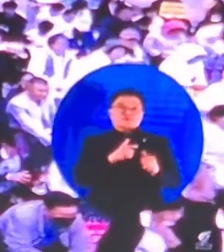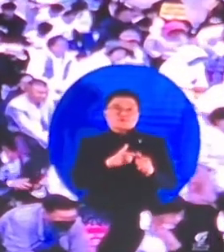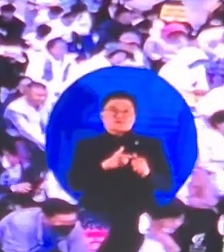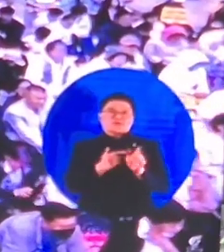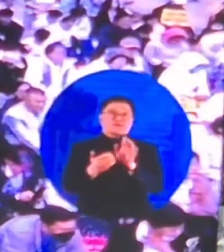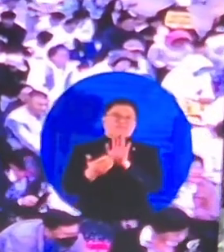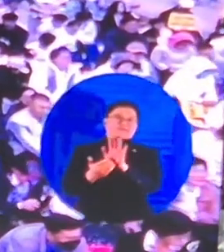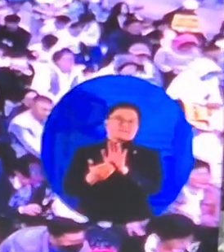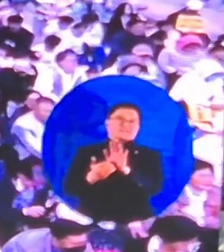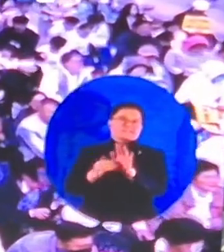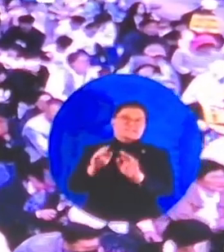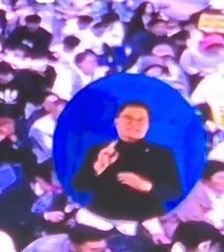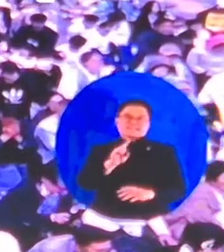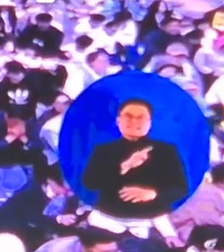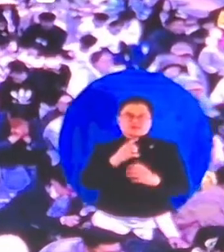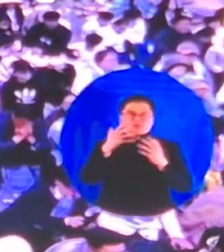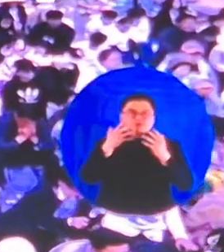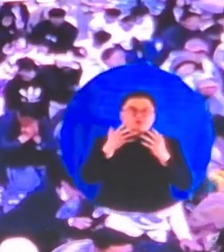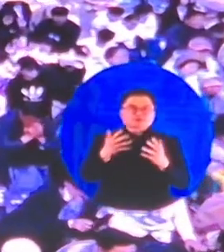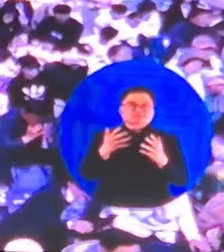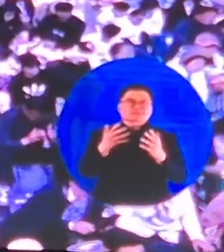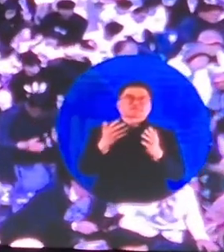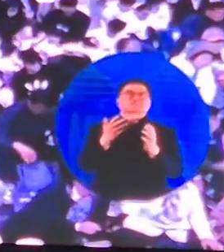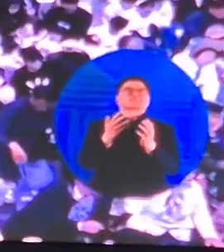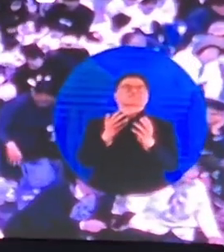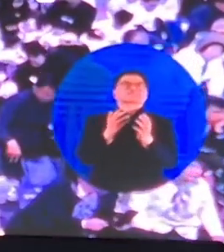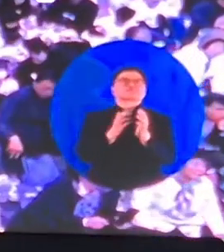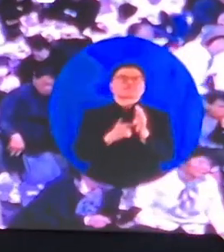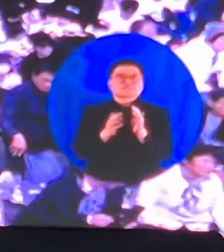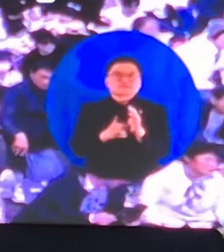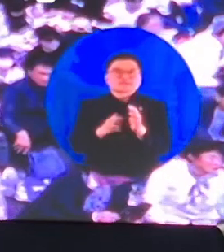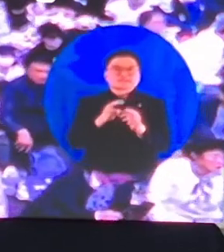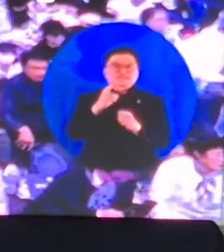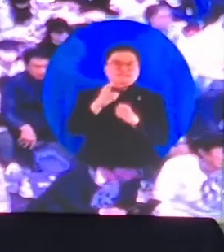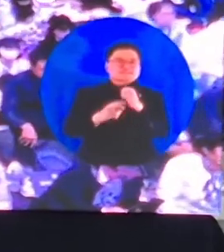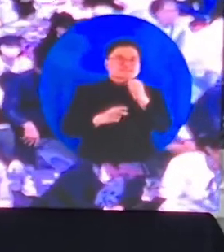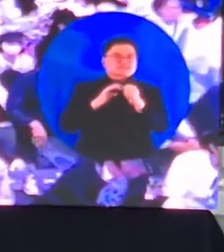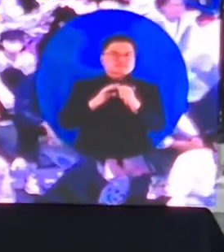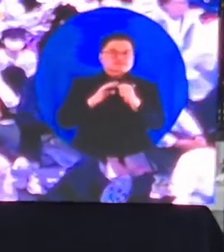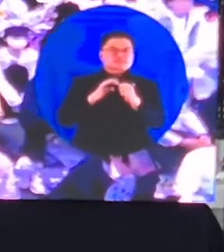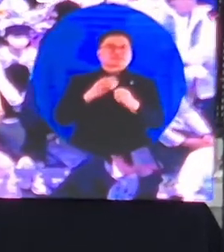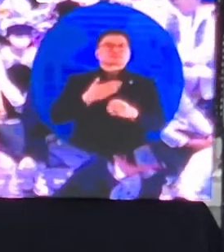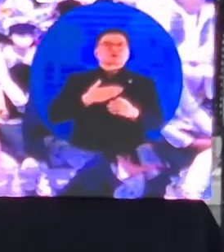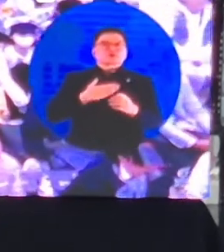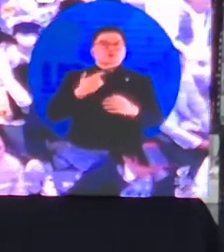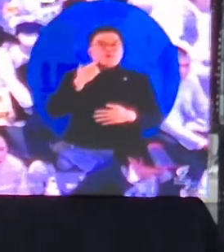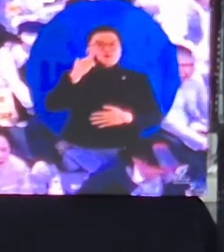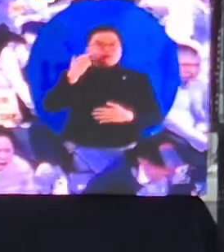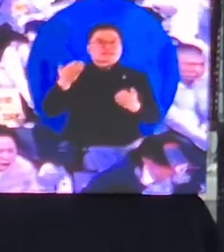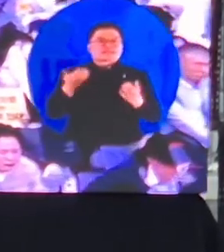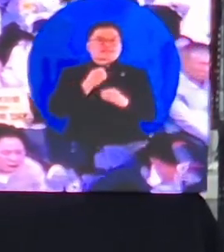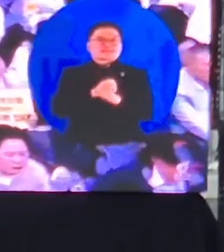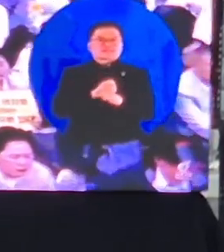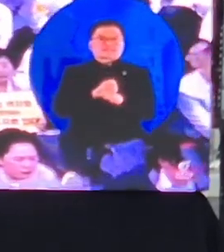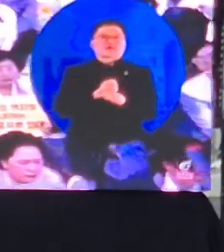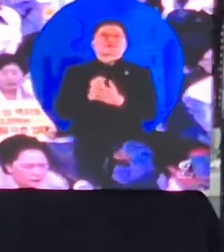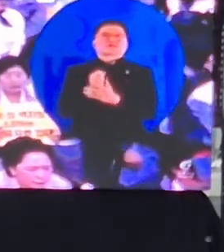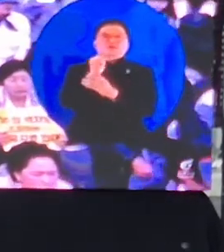막는 가장 확실한 비결인 것을 20년 목회를 하면서 열매로 알게